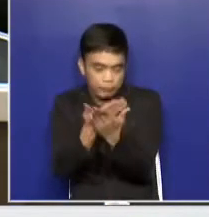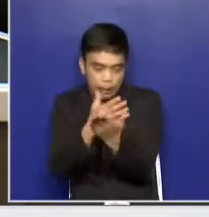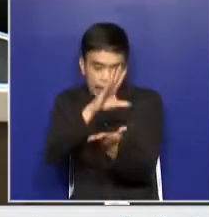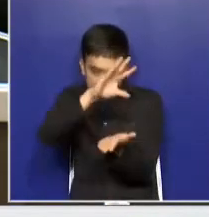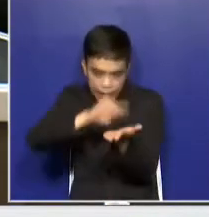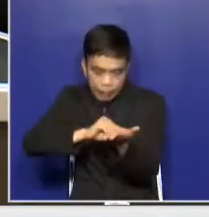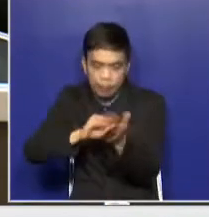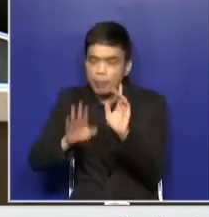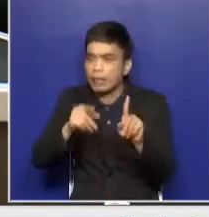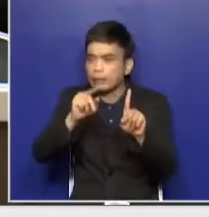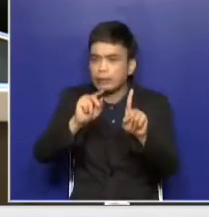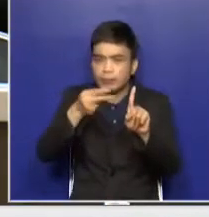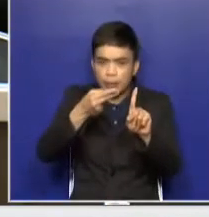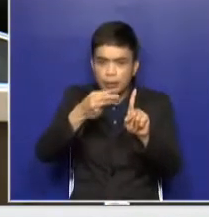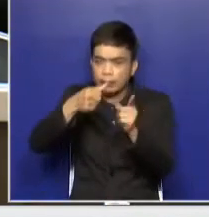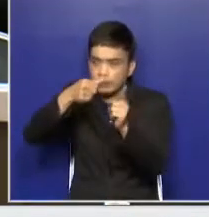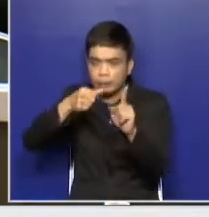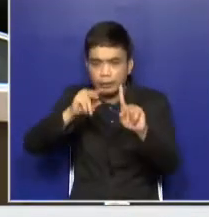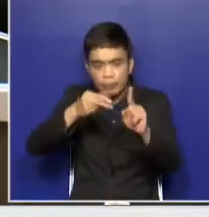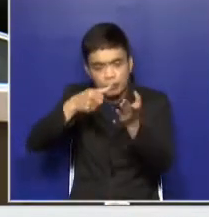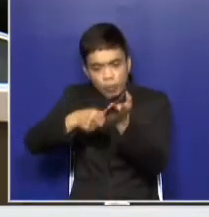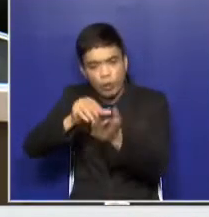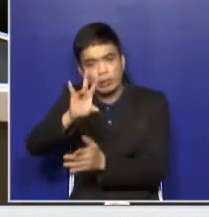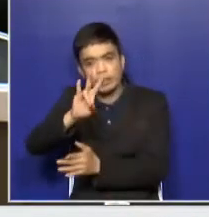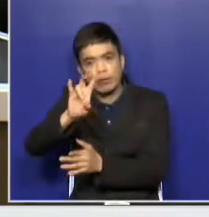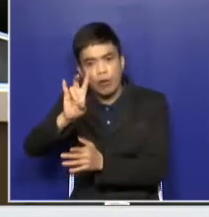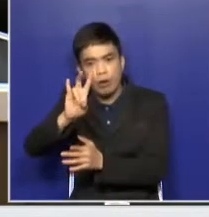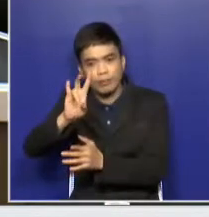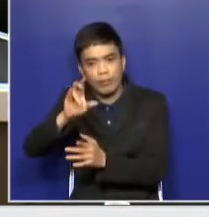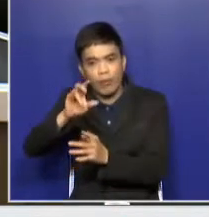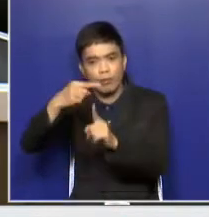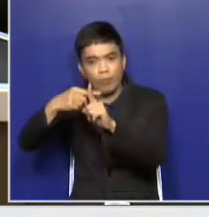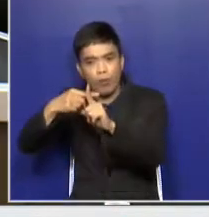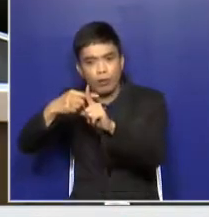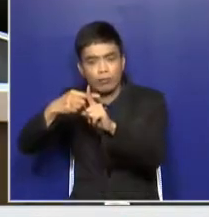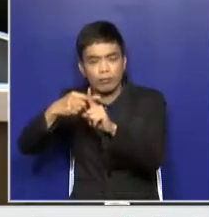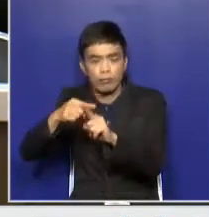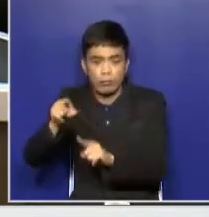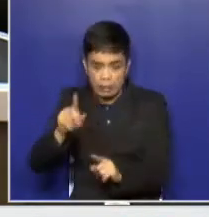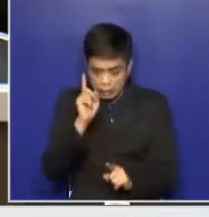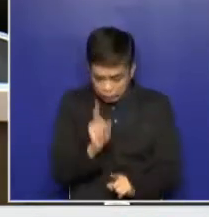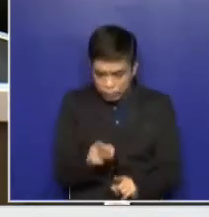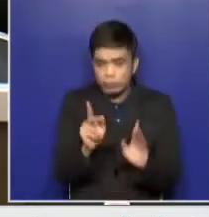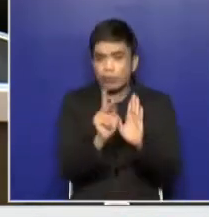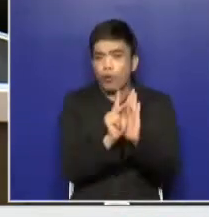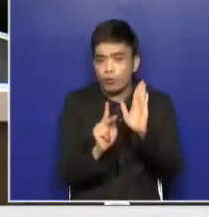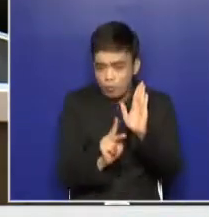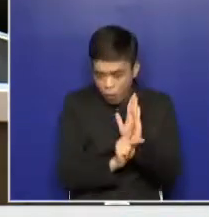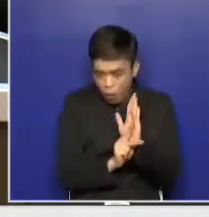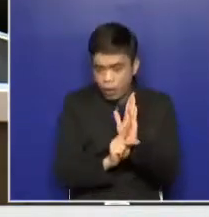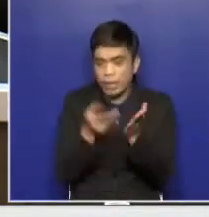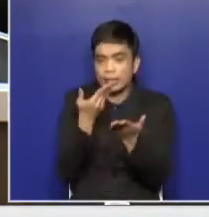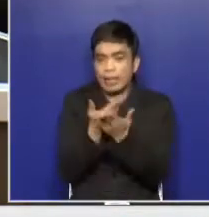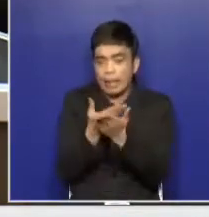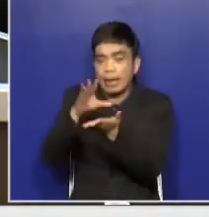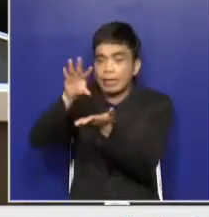10,000 บาทบวกแวดอีก700บาทในขณะที่กฎหมายเขียนไว้ชัดเจนว่าการเก็บค่าธรรมเนียมก็